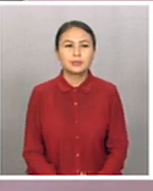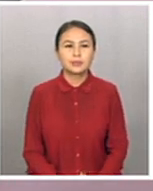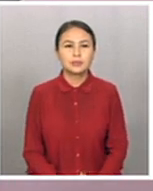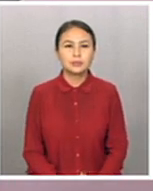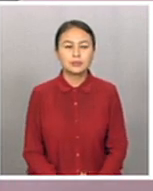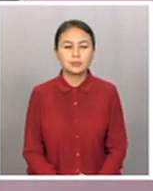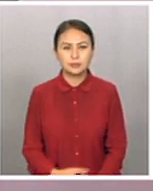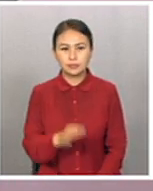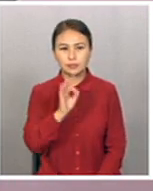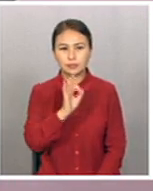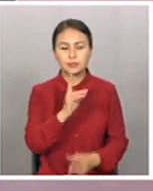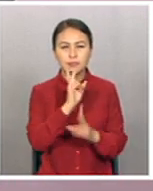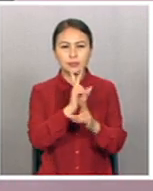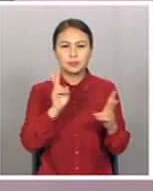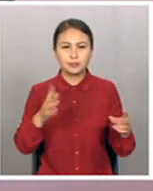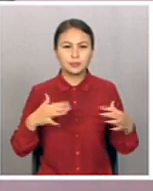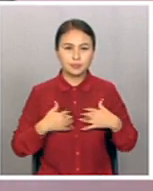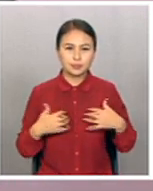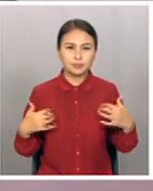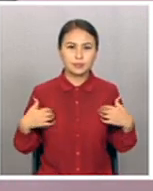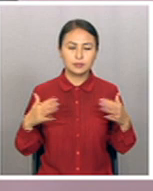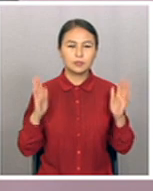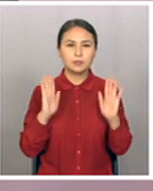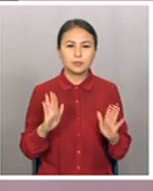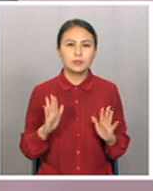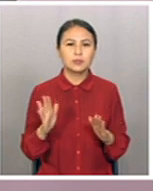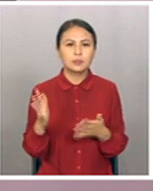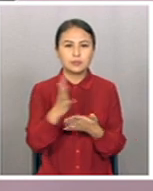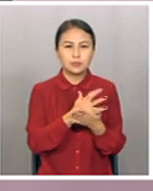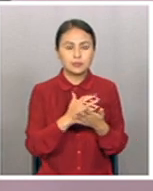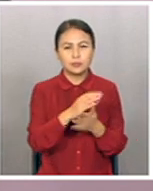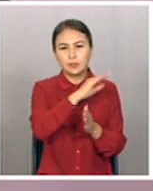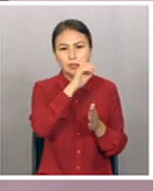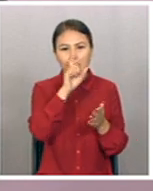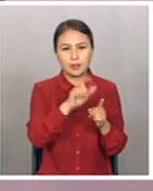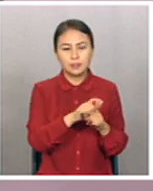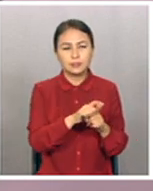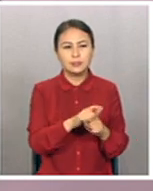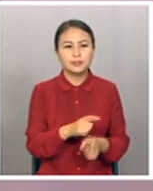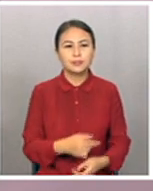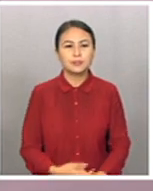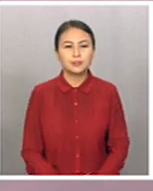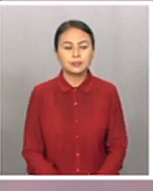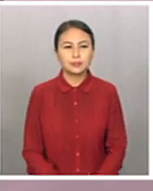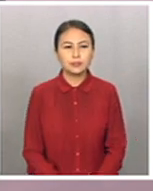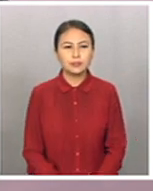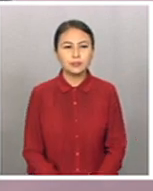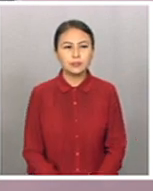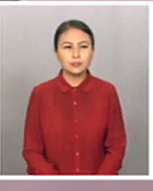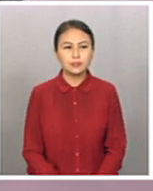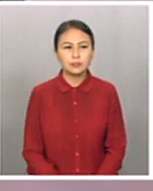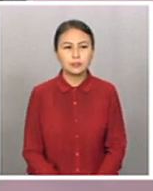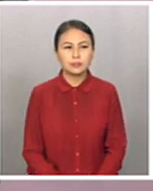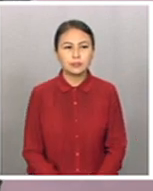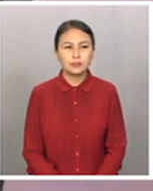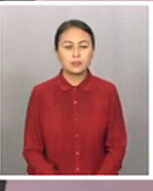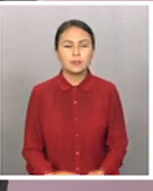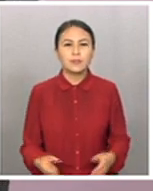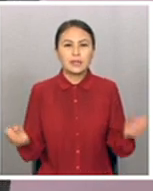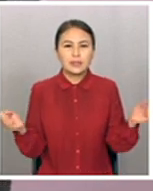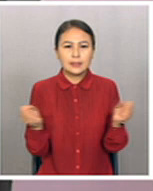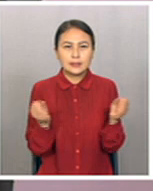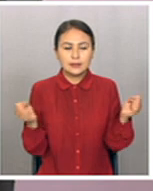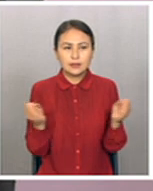Дұрыс, кейбір жануарлар ғана азық жинап қысқа дайындалады. Қысқа